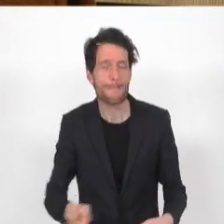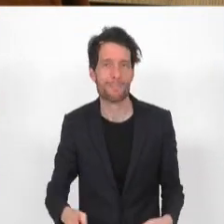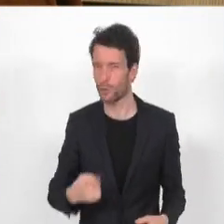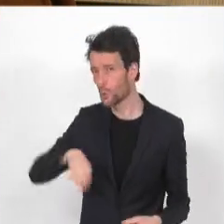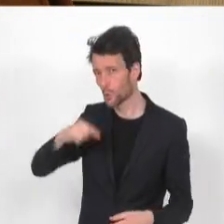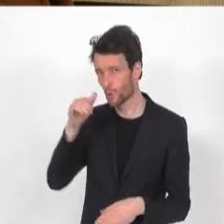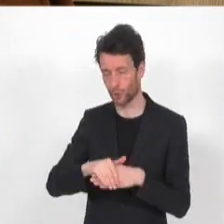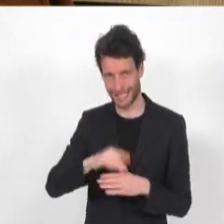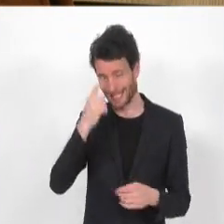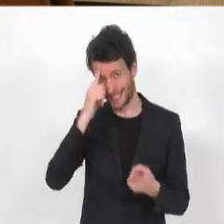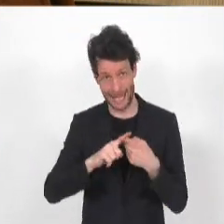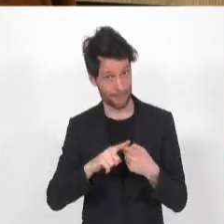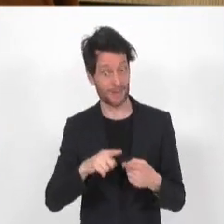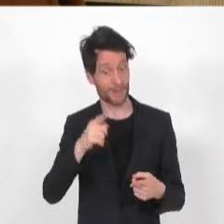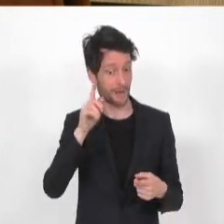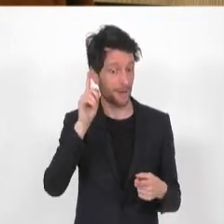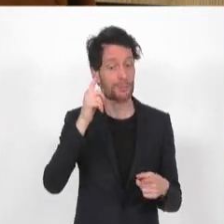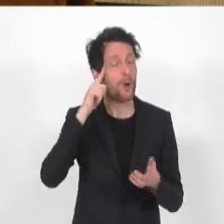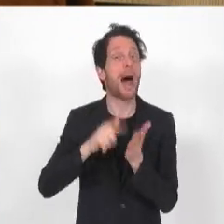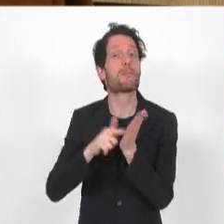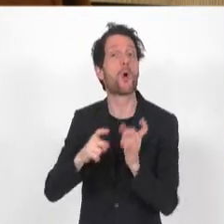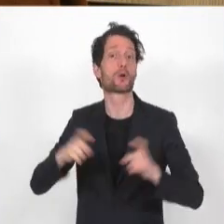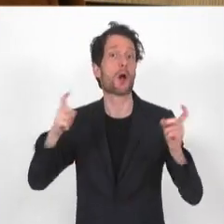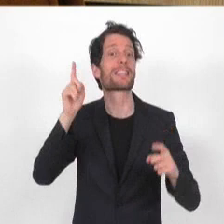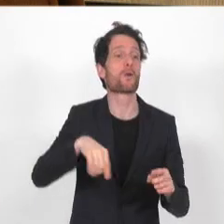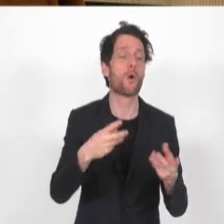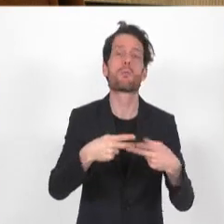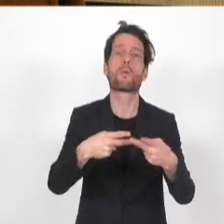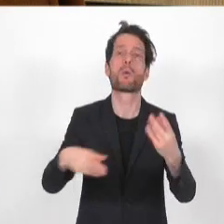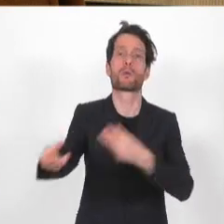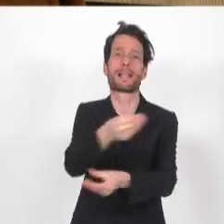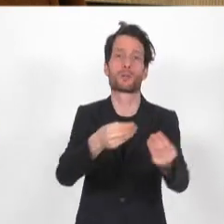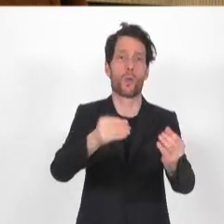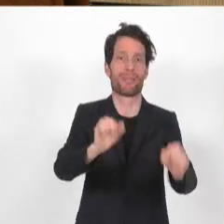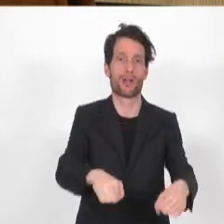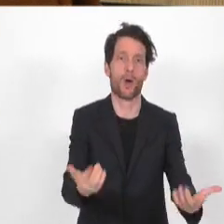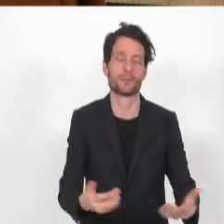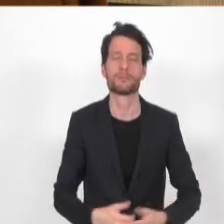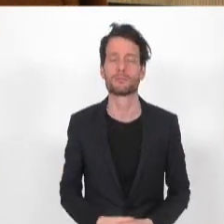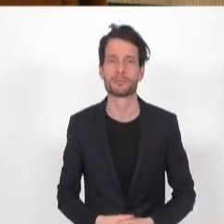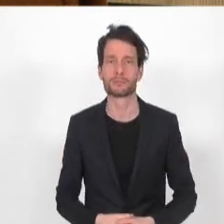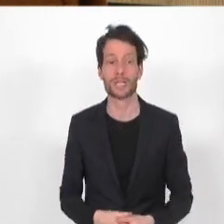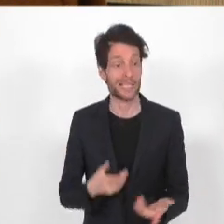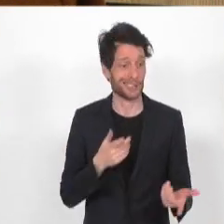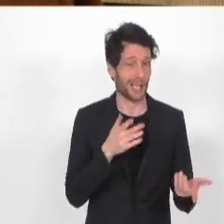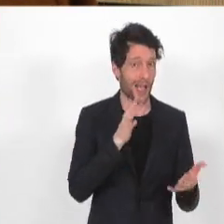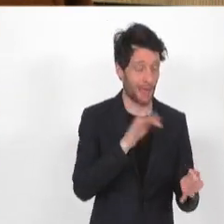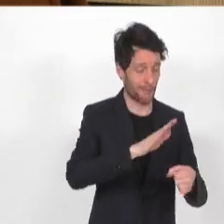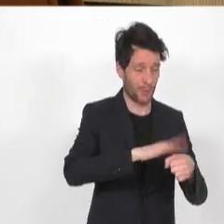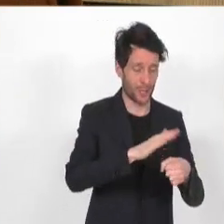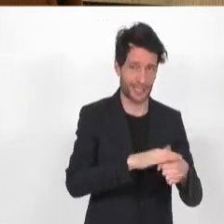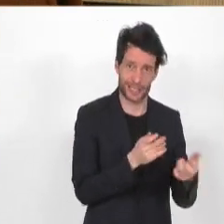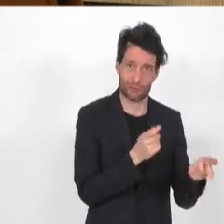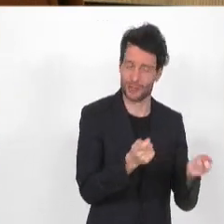ce soir, et ce pour au moins deux raisons. La première, c'est que la politique de gestion des déchets de la MEL constitue un contre-exemple de